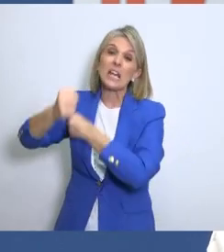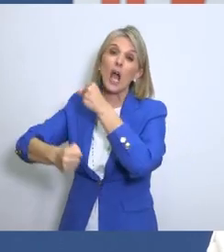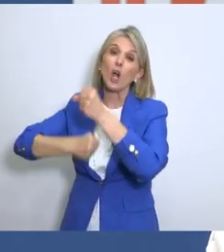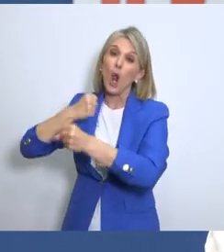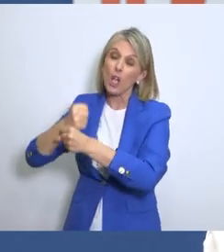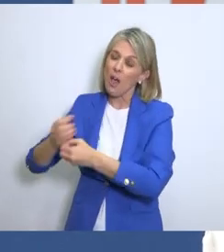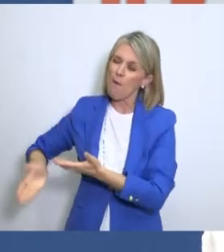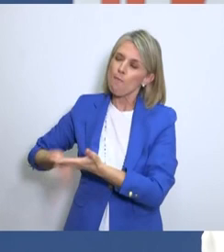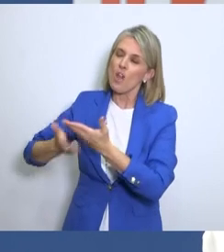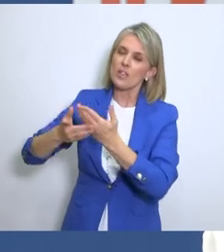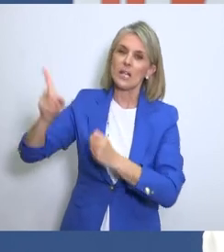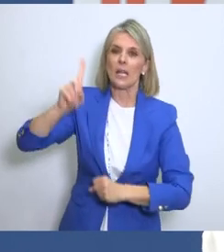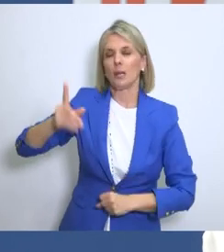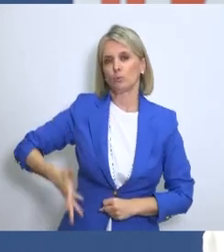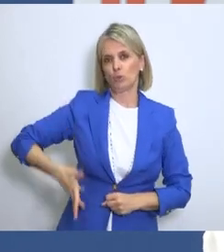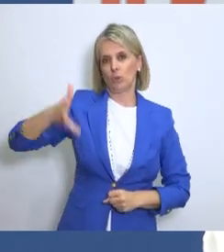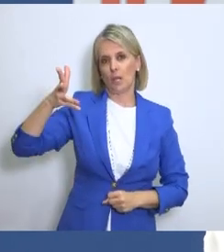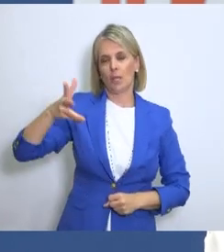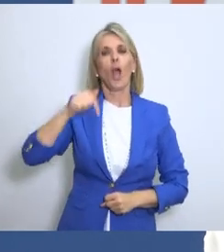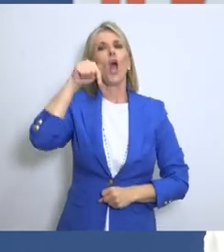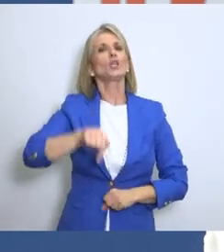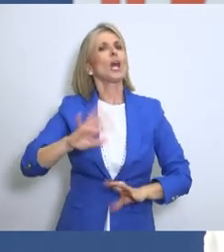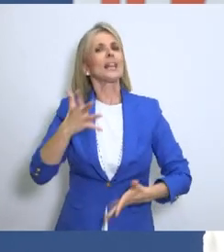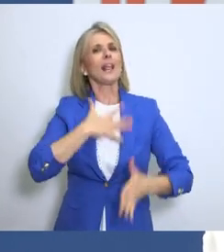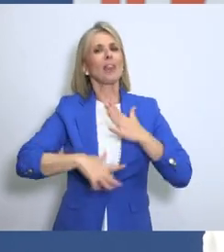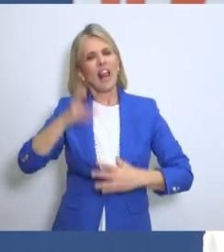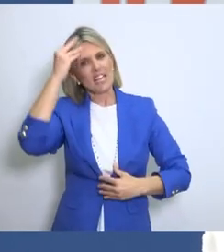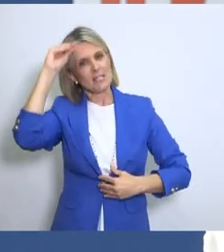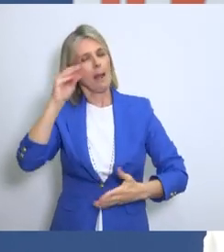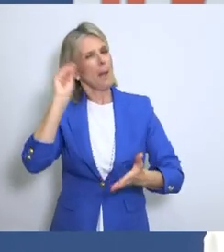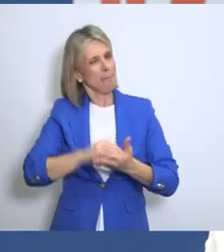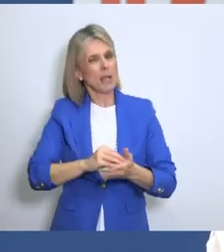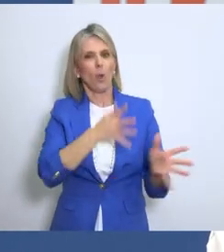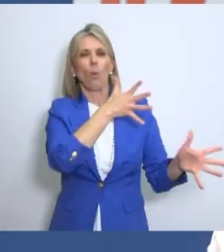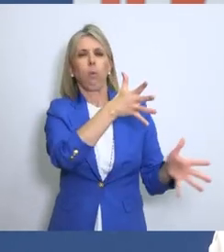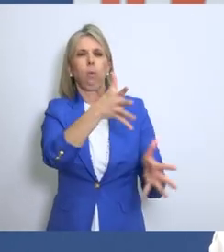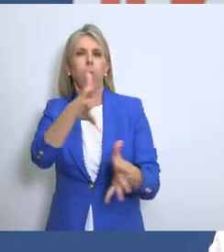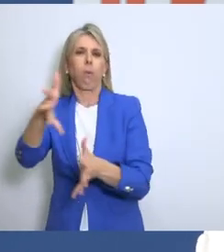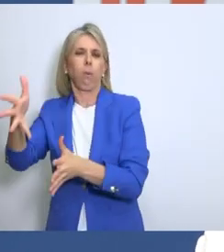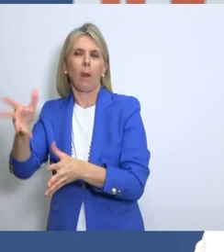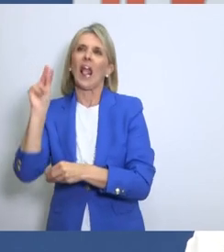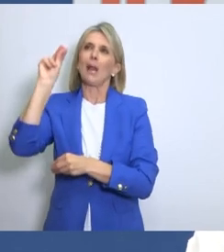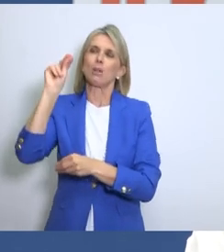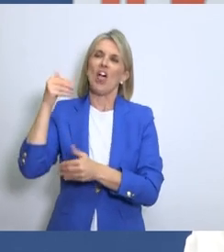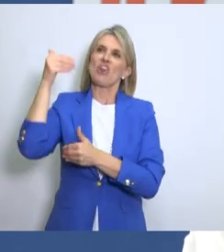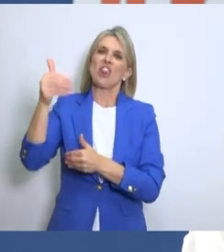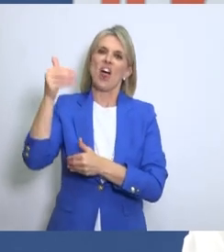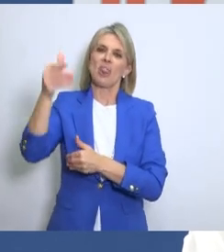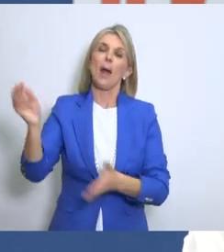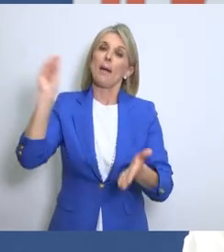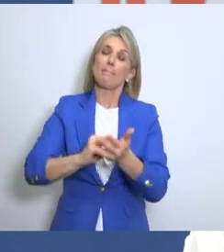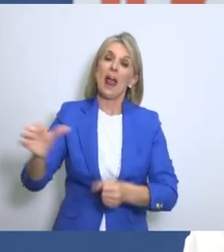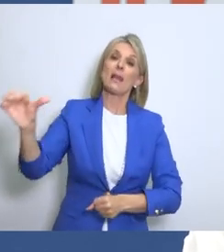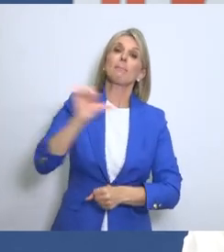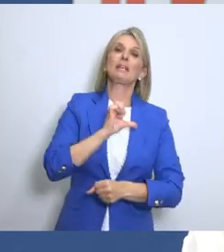ζήσαμε. Τώρα ο Τσίπρας θέλει να εξαπατήσει εκ νέου τον ελληνικό λαό, τάζει και πάλι τα πάντα. Λέει θα φέρει πίσω στο